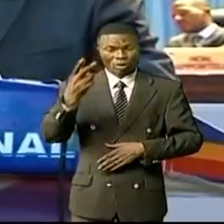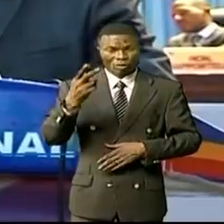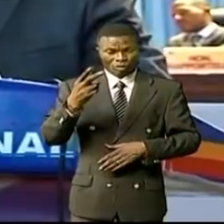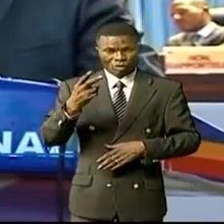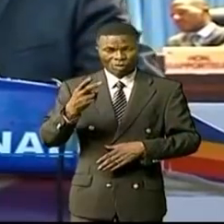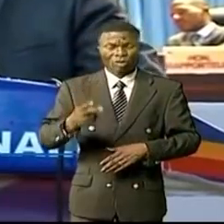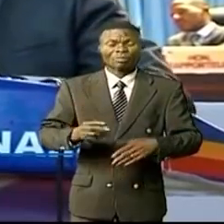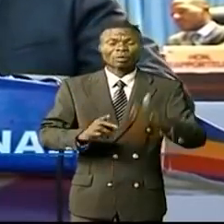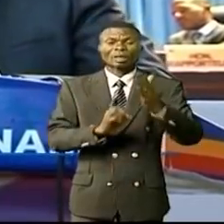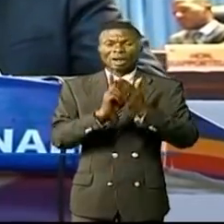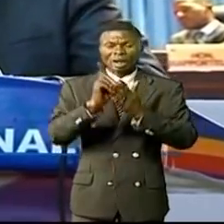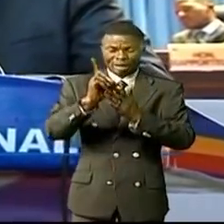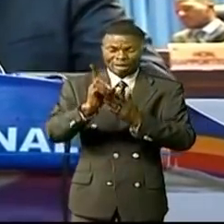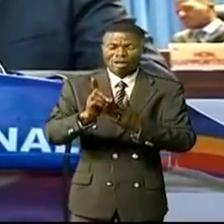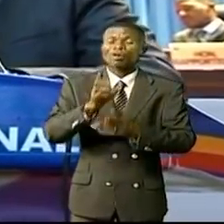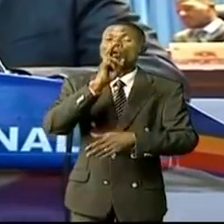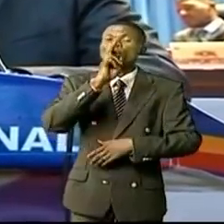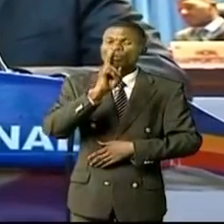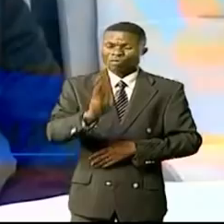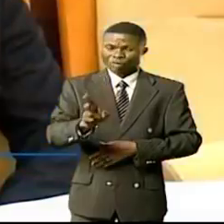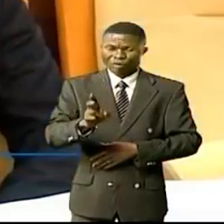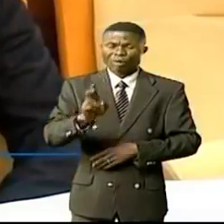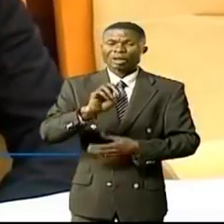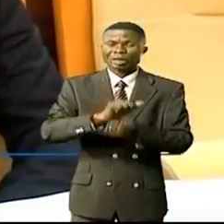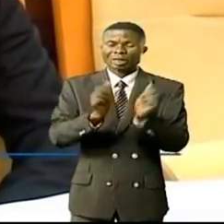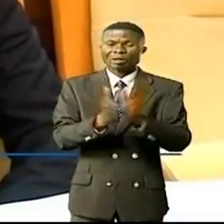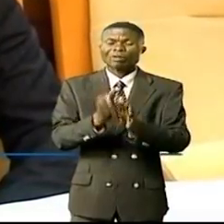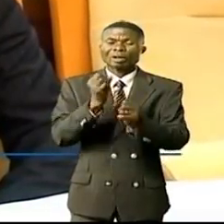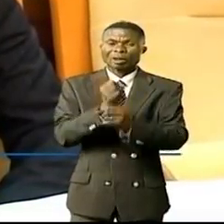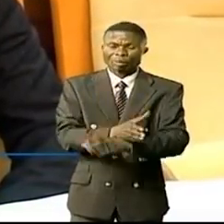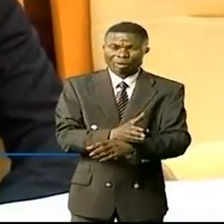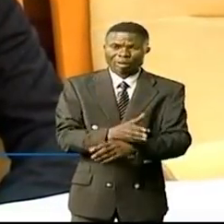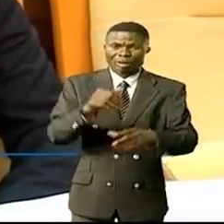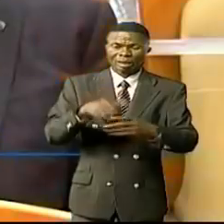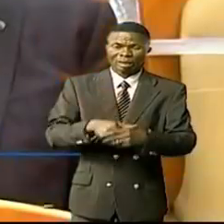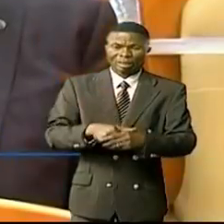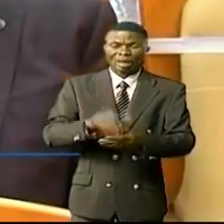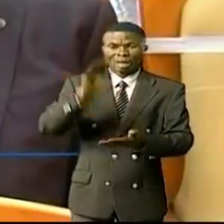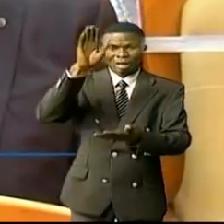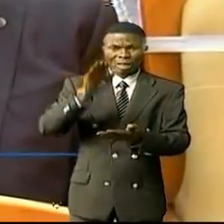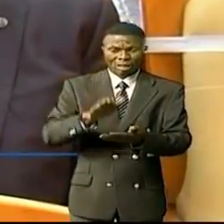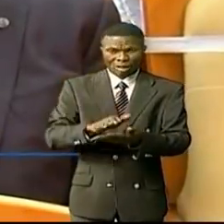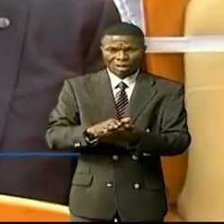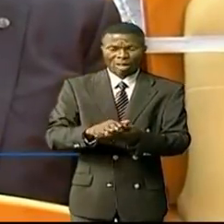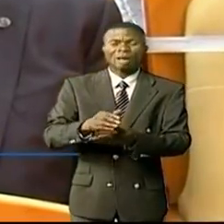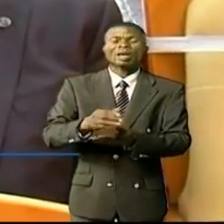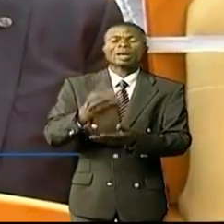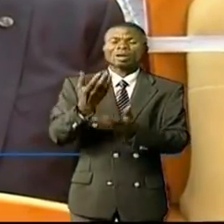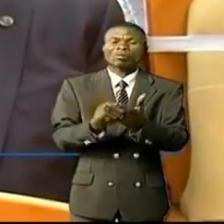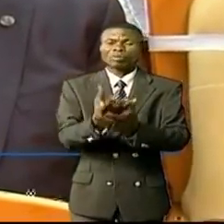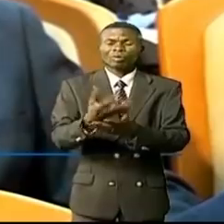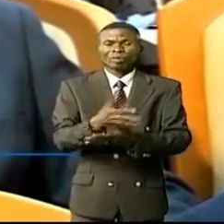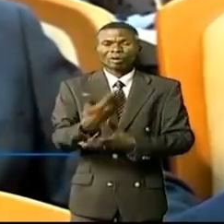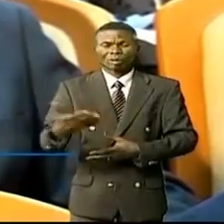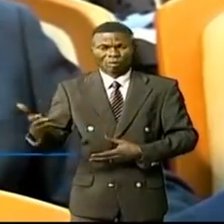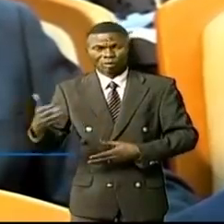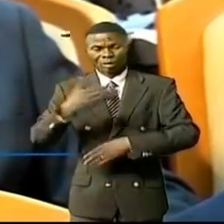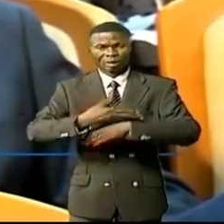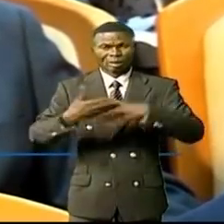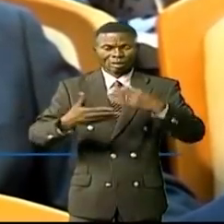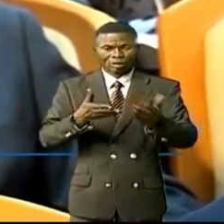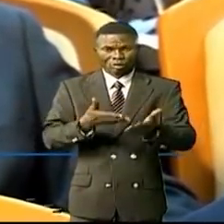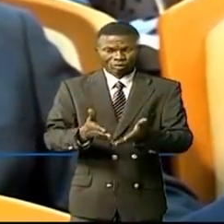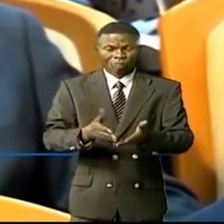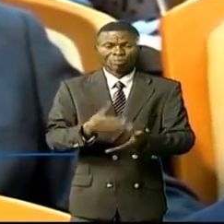de développement de la RDC se matérialiser à travers la réduction du déficit infrastructurel. Vu l'importance de